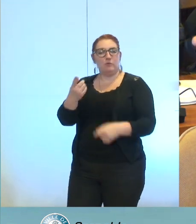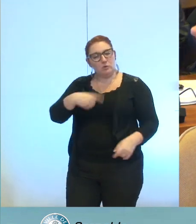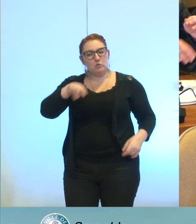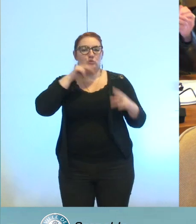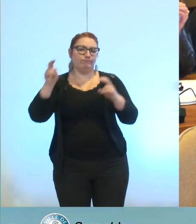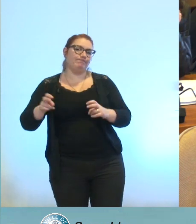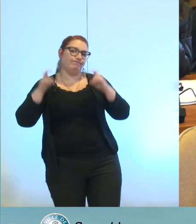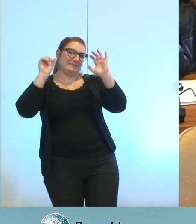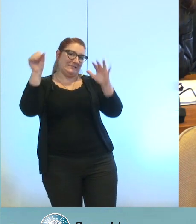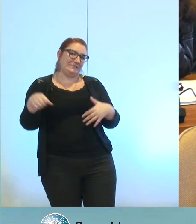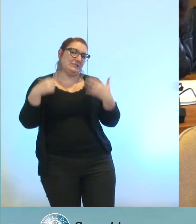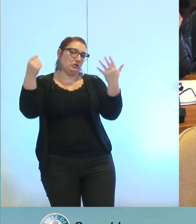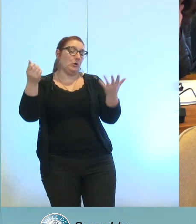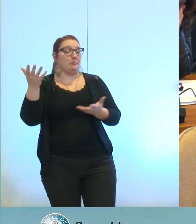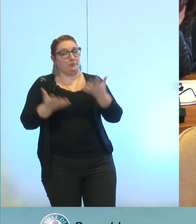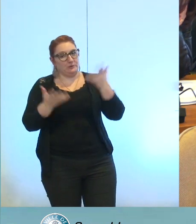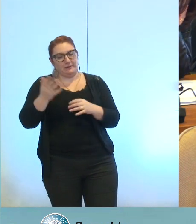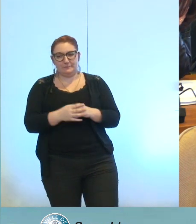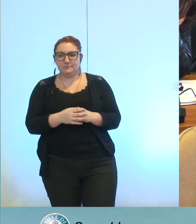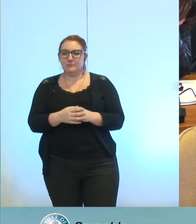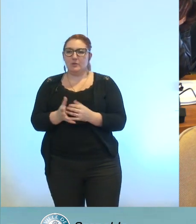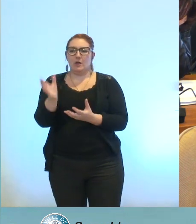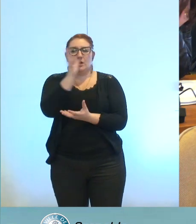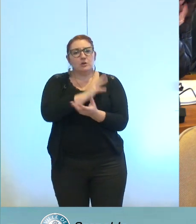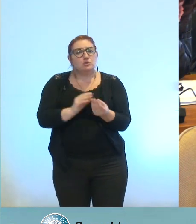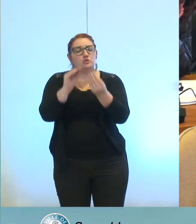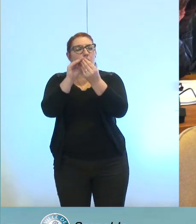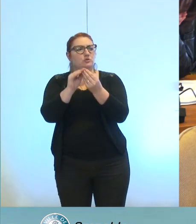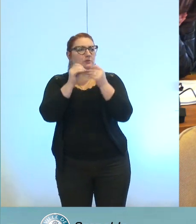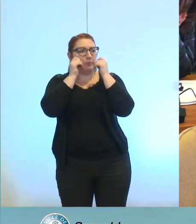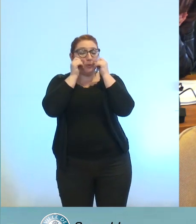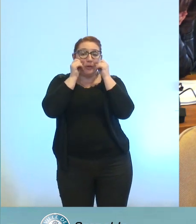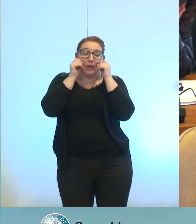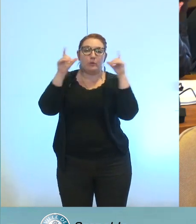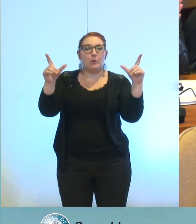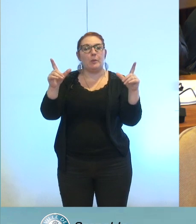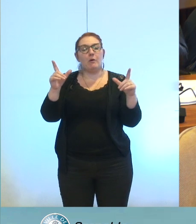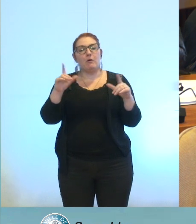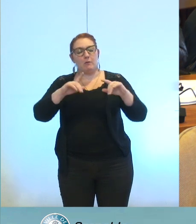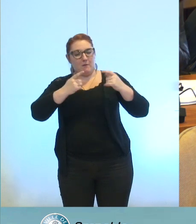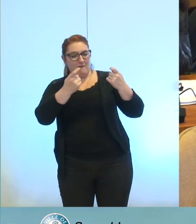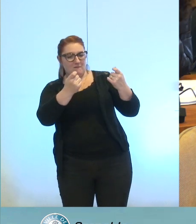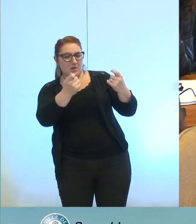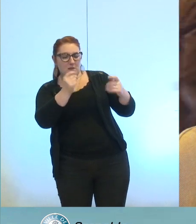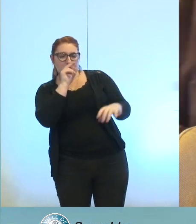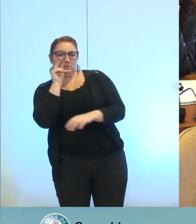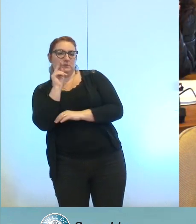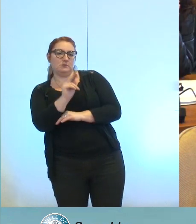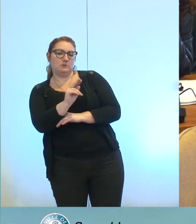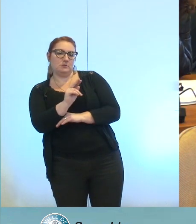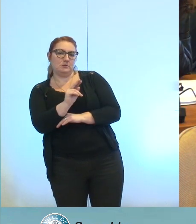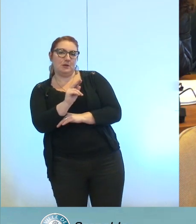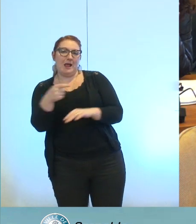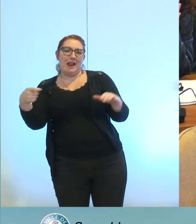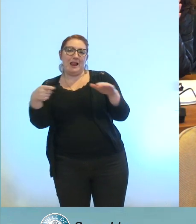périéducative j'ajouteraiis aussi que il est assez étonnant quand on voit les finances que l'allocation spécifique des